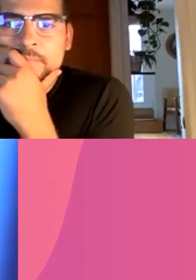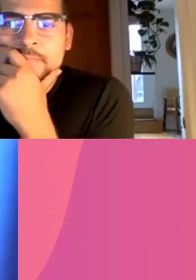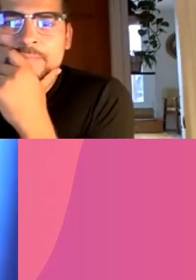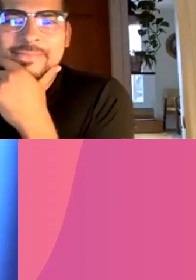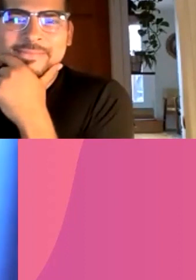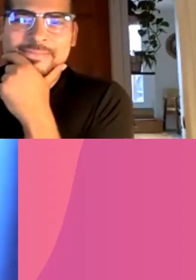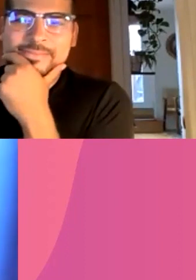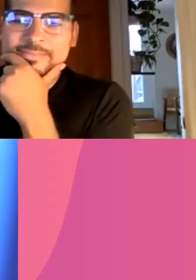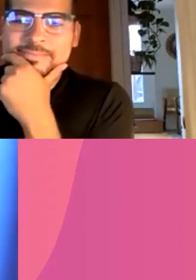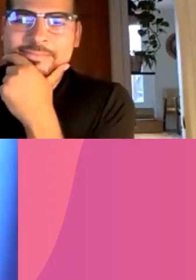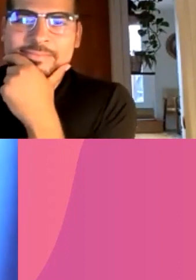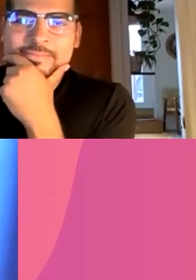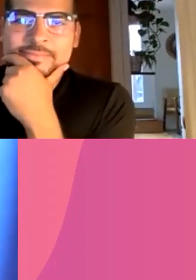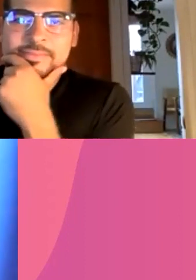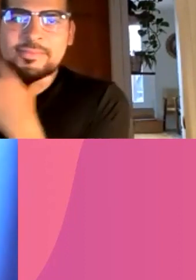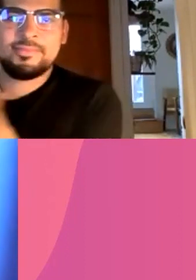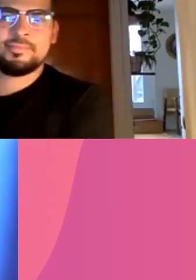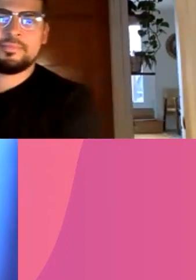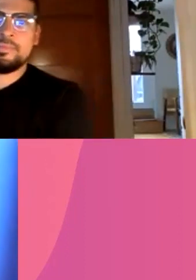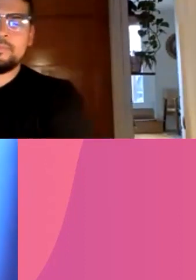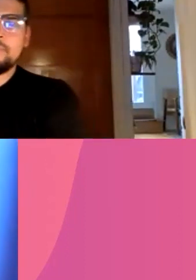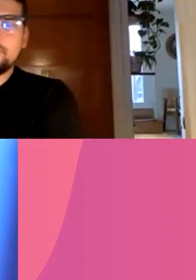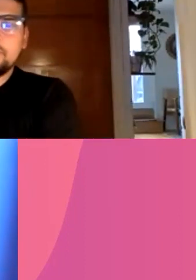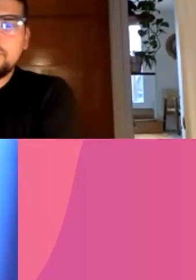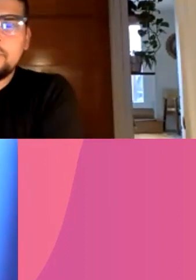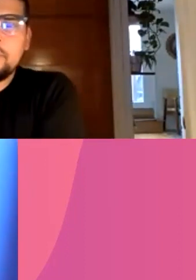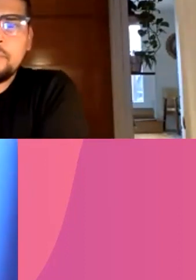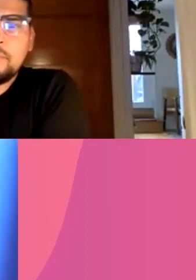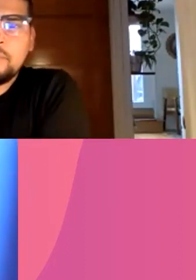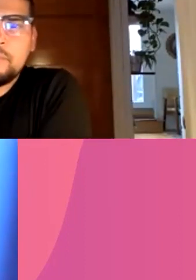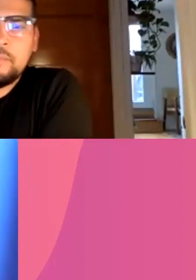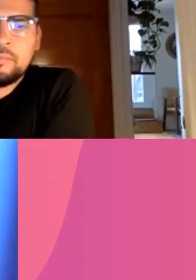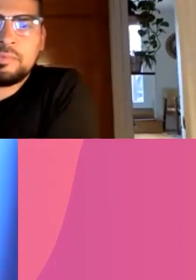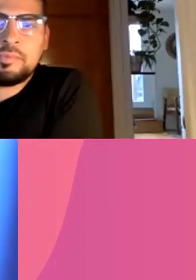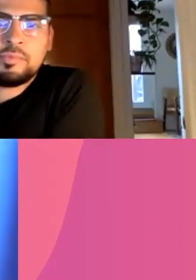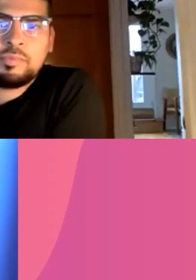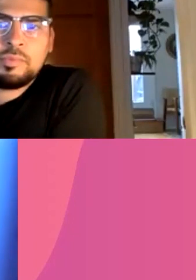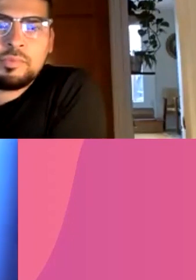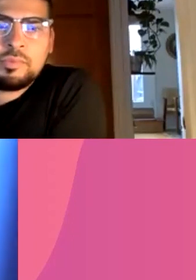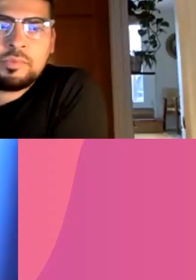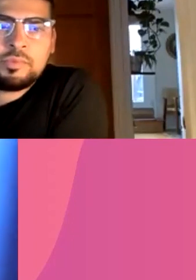soit? Samira. Oui, ça me fait penser